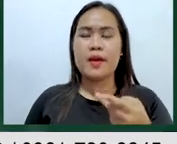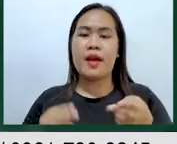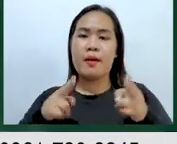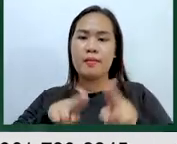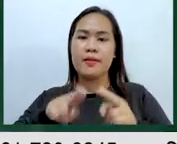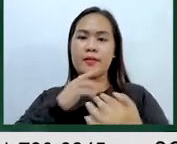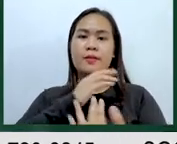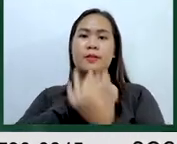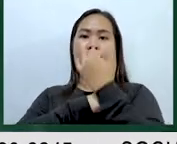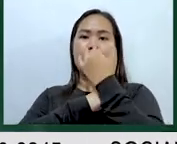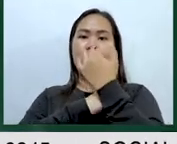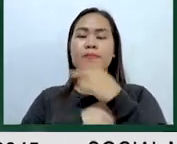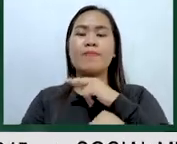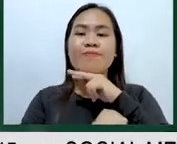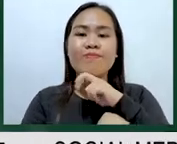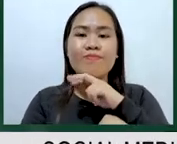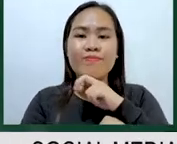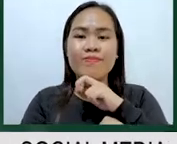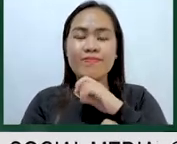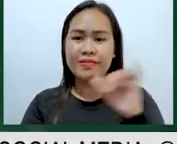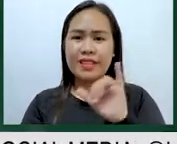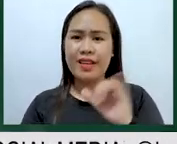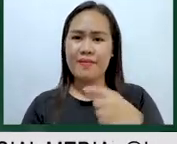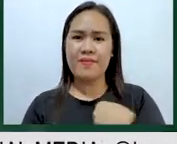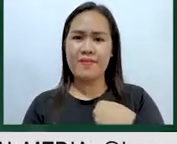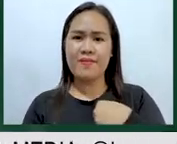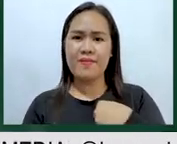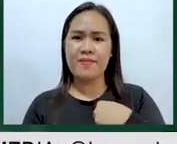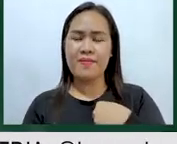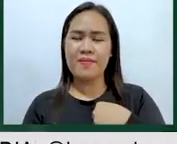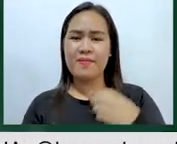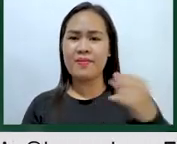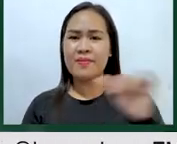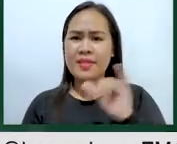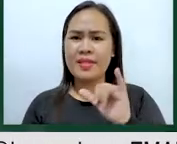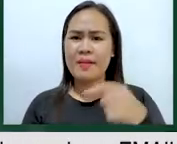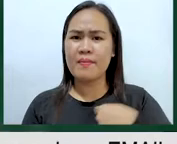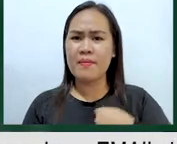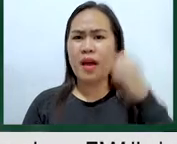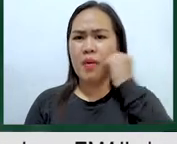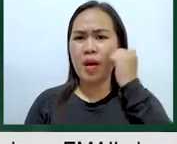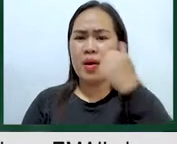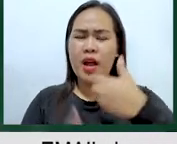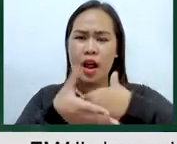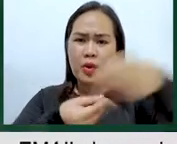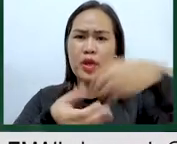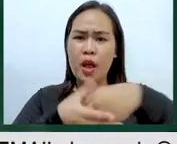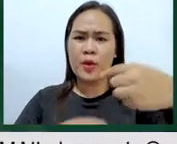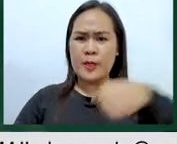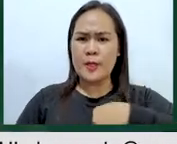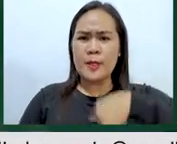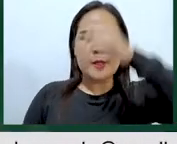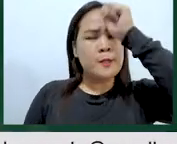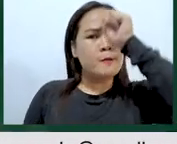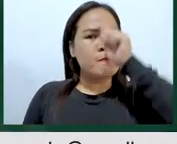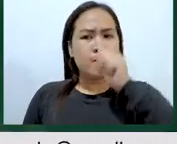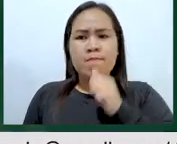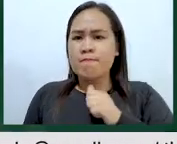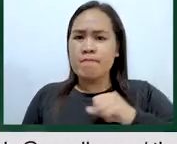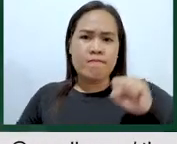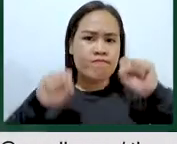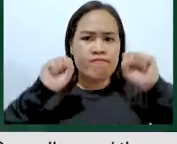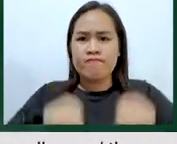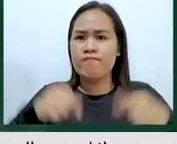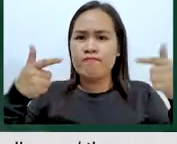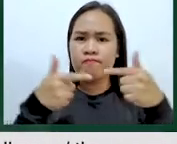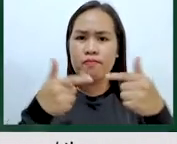lumalabas ka ng iyong tahanan, tiyak or malaki ang chance na tayo ay magkaka-COVID. Kahit po ako, no,